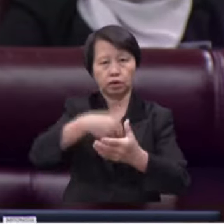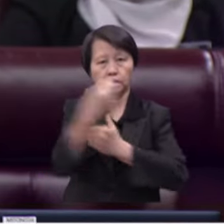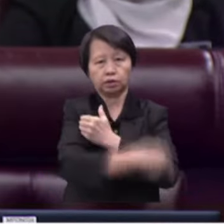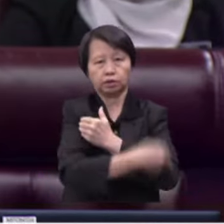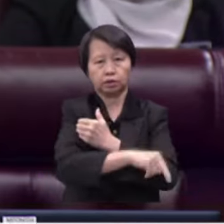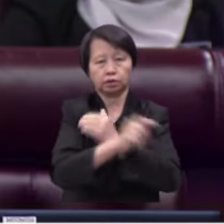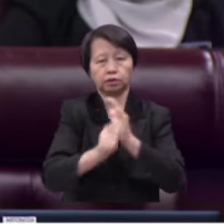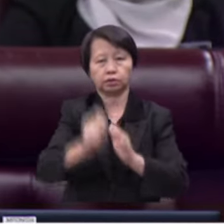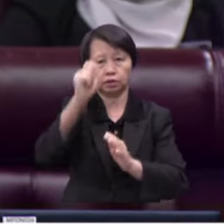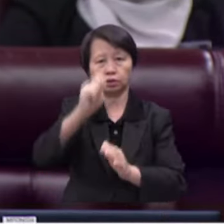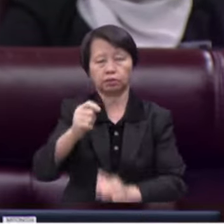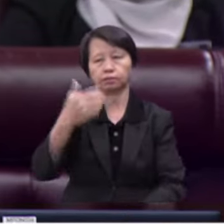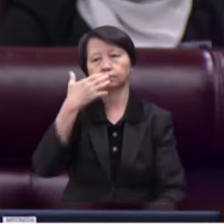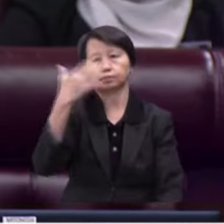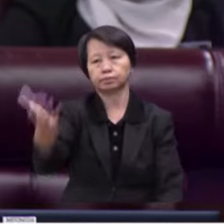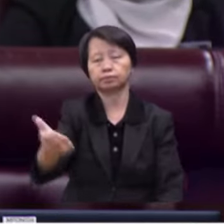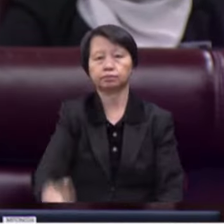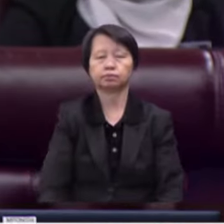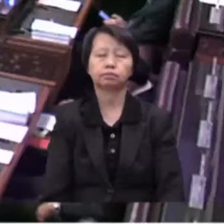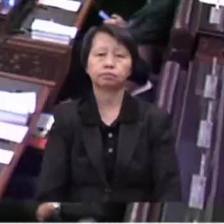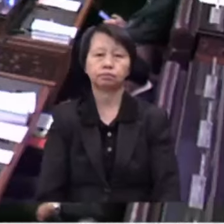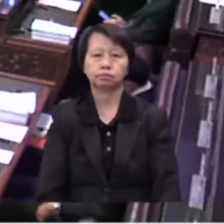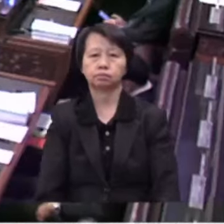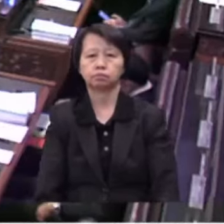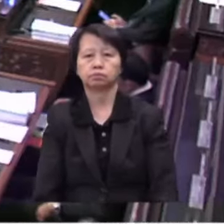yang tinggi terima kasih